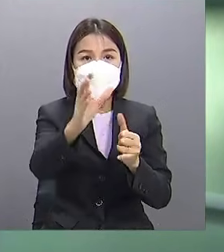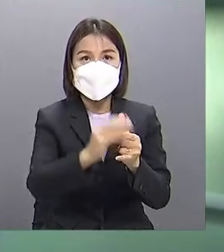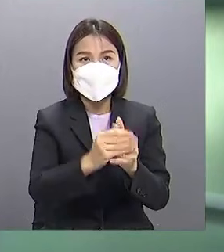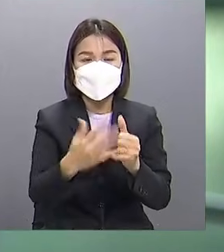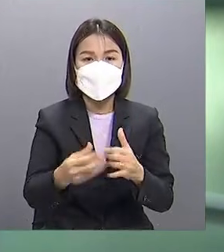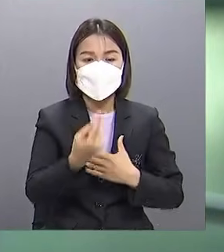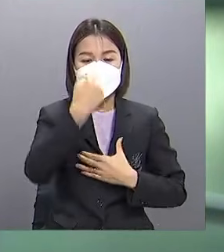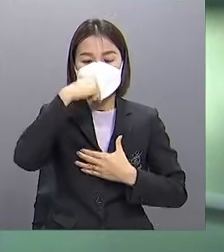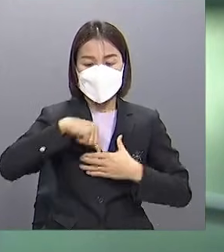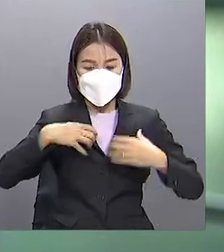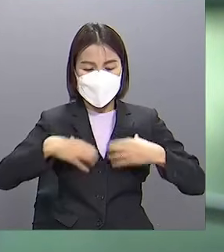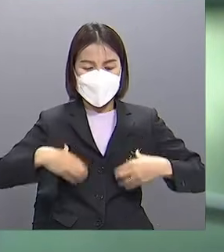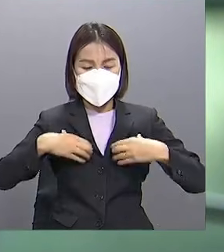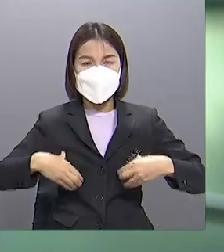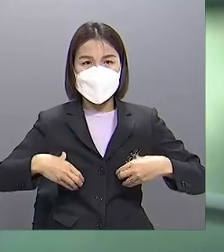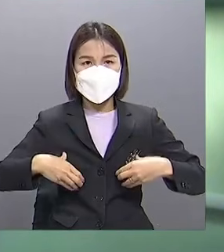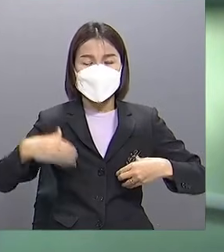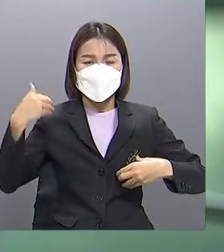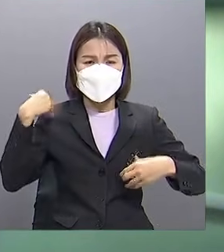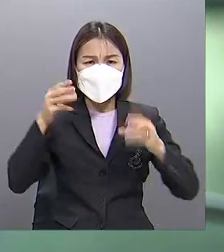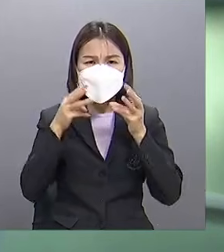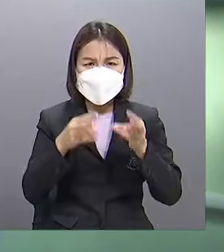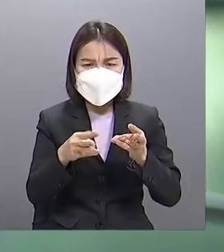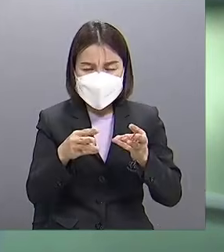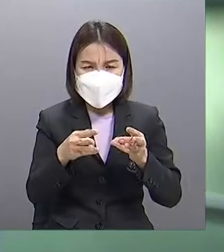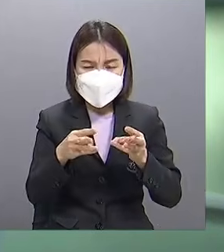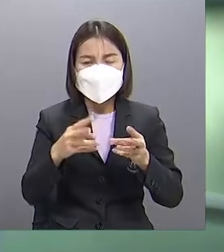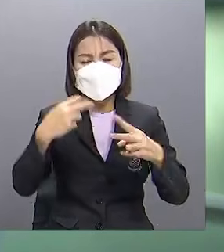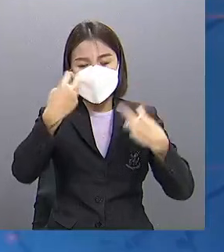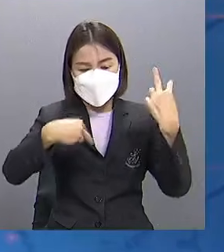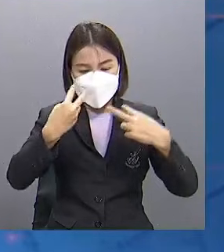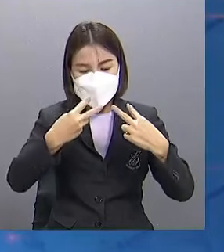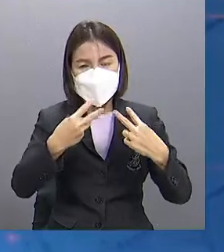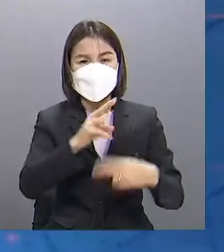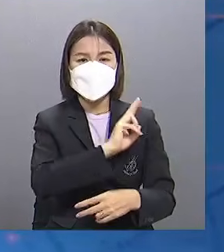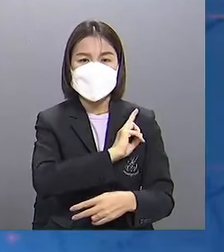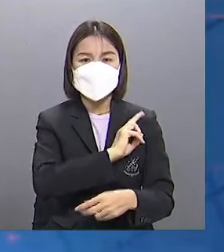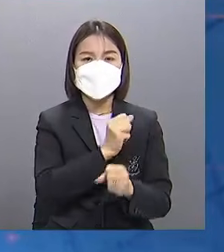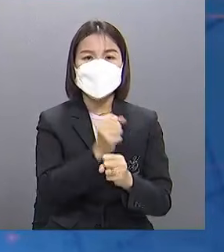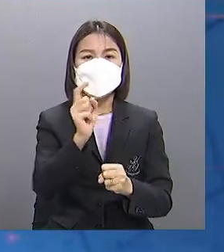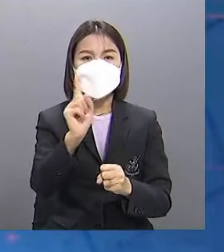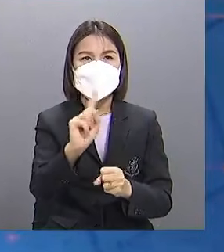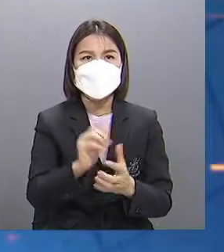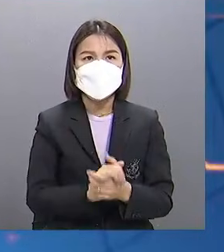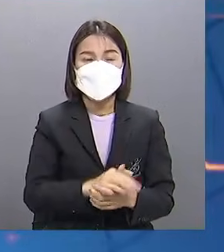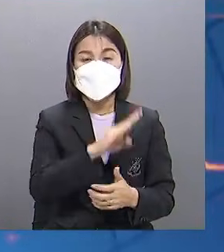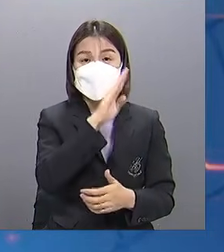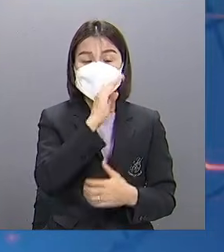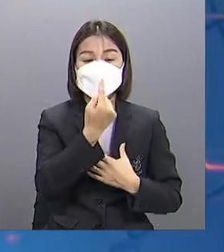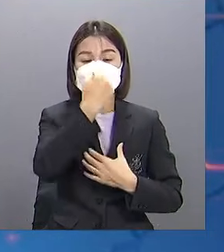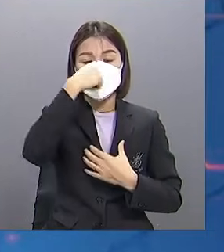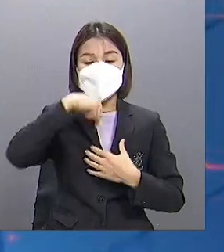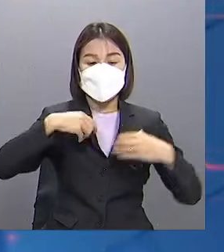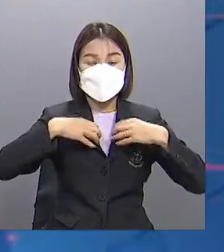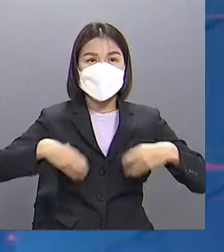คะคุณหมอจะมีวิธีการในการรักษาหรือว่าดูแลตัวเองยังไงบ้างคะ ถ้ามันลงปอดแล้วเนี่ยอย่าพยายามทำอะไ